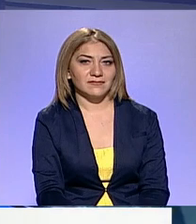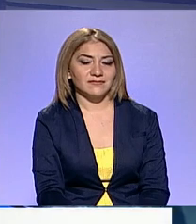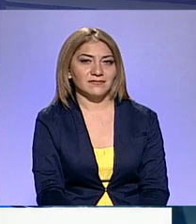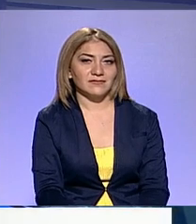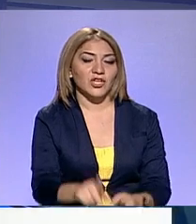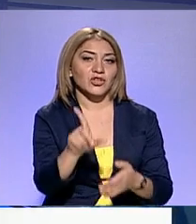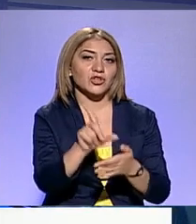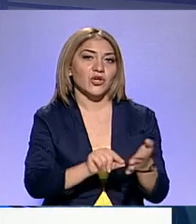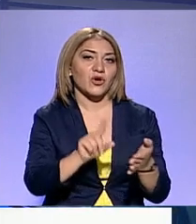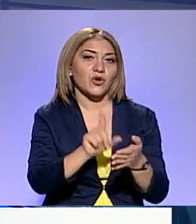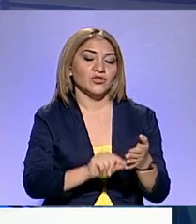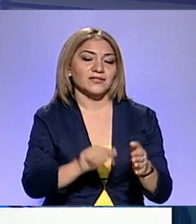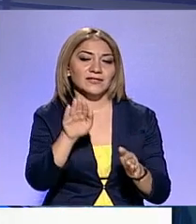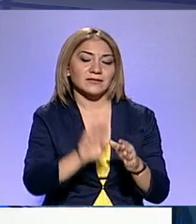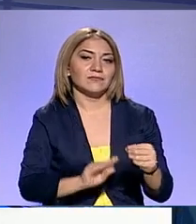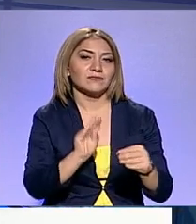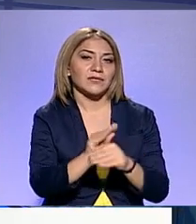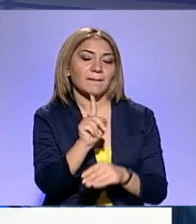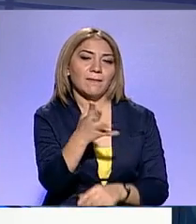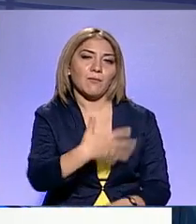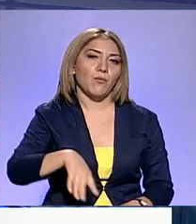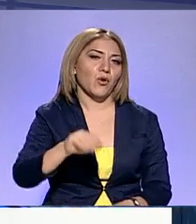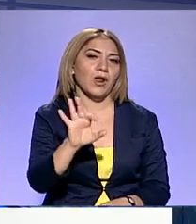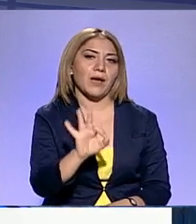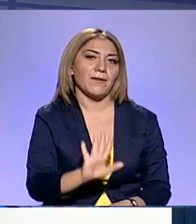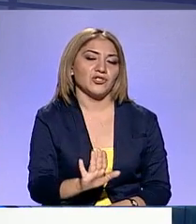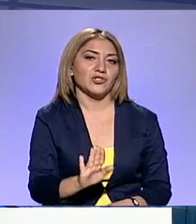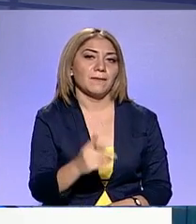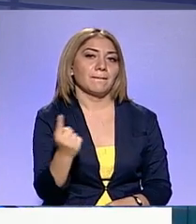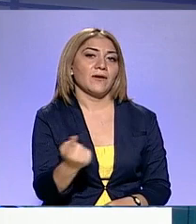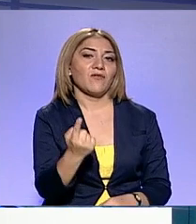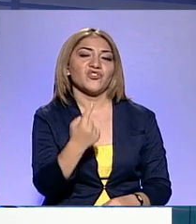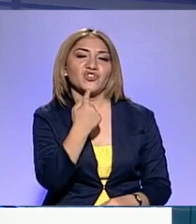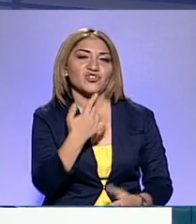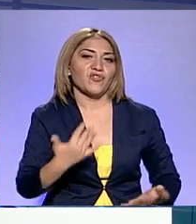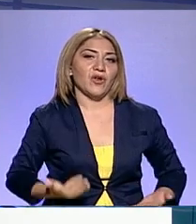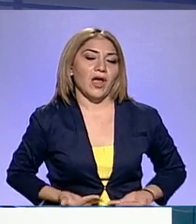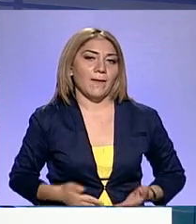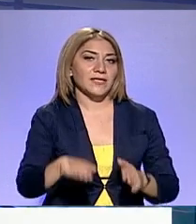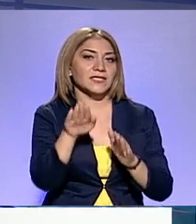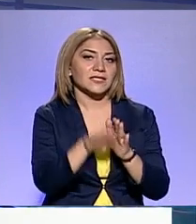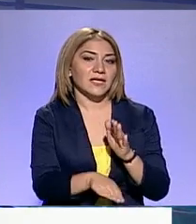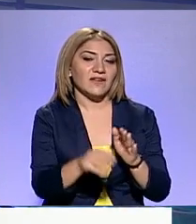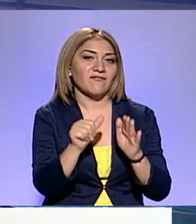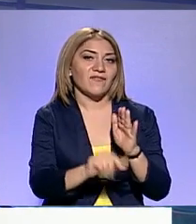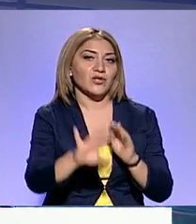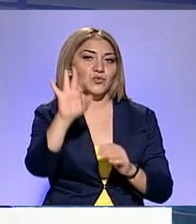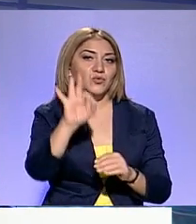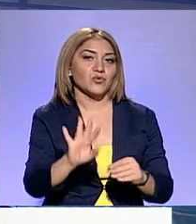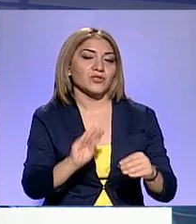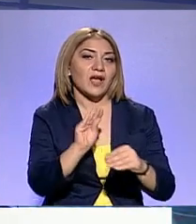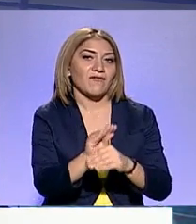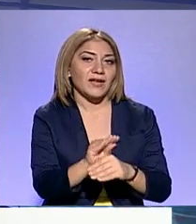Նվազագույն կենսաթոշակը կբարձրանա, բայց ոչ բոլորի համար։ Որոշումից օգտվելու են միայն ծայրահեղ աղքատները։ Այսպիսով 60%-ով